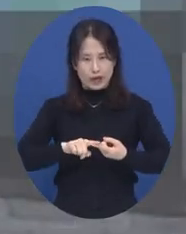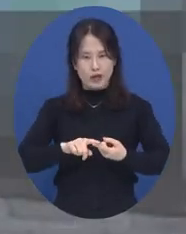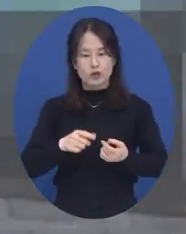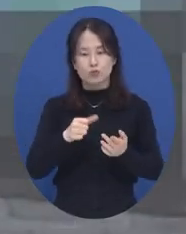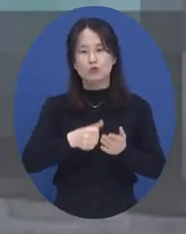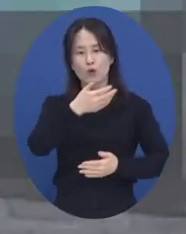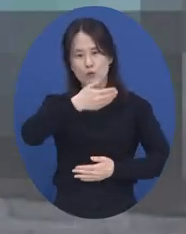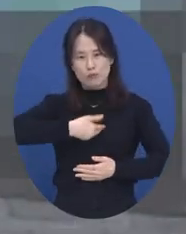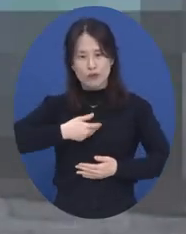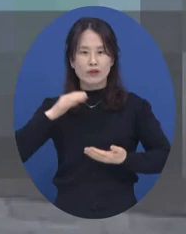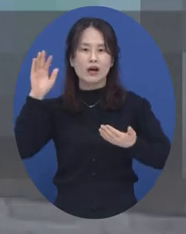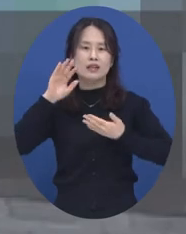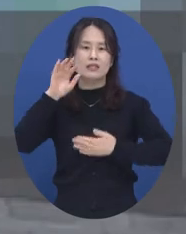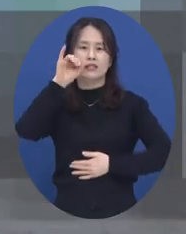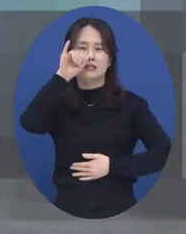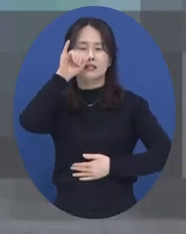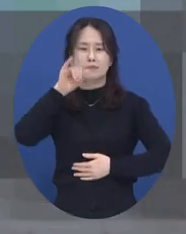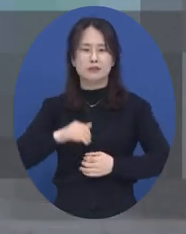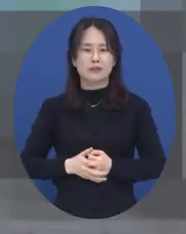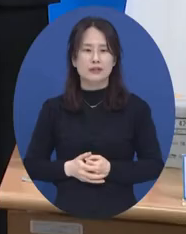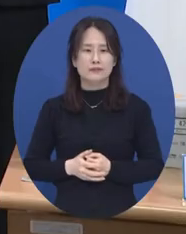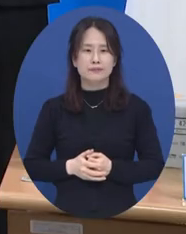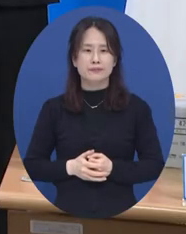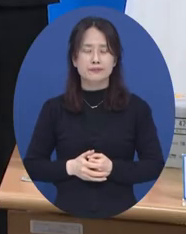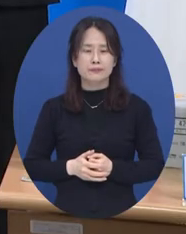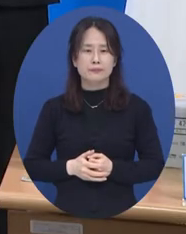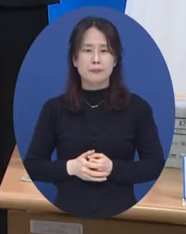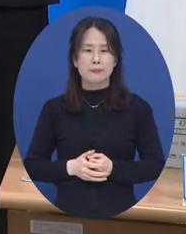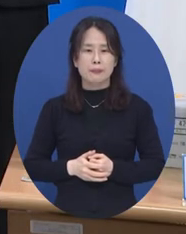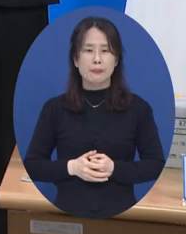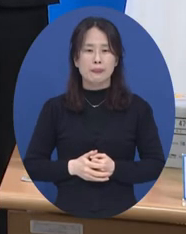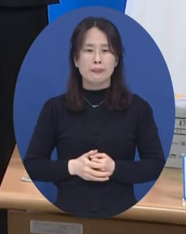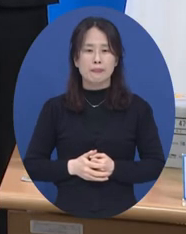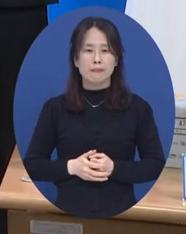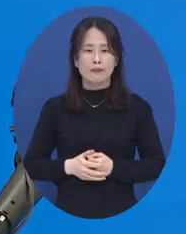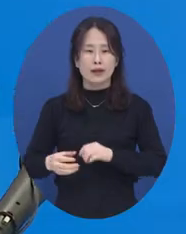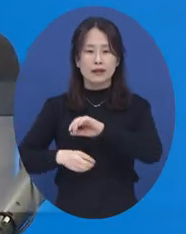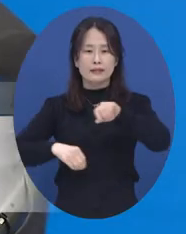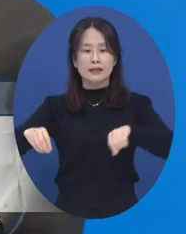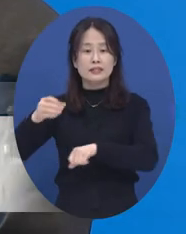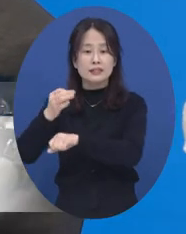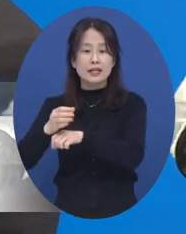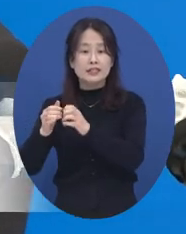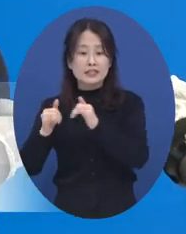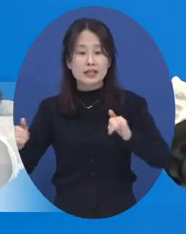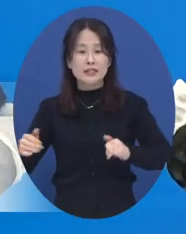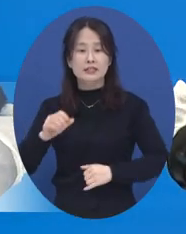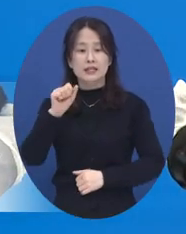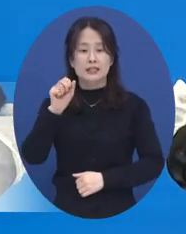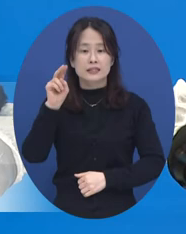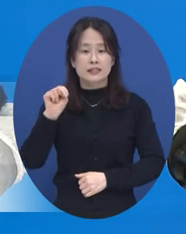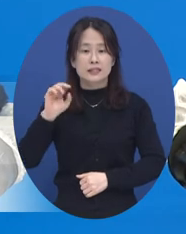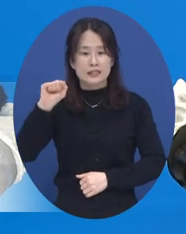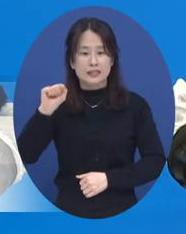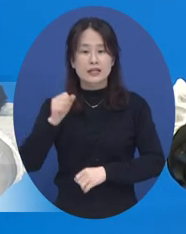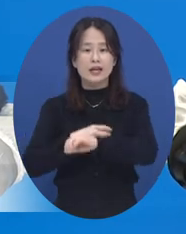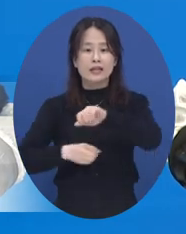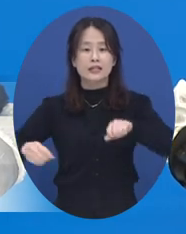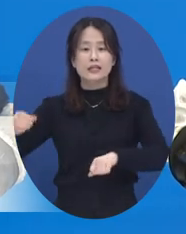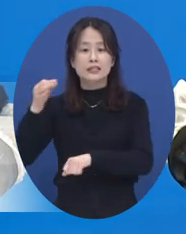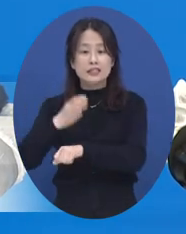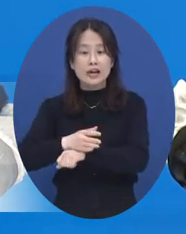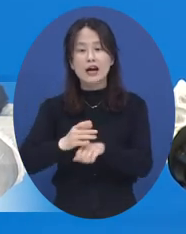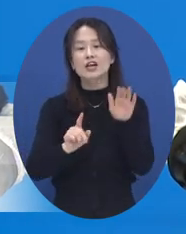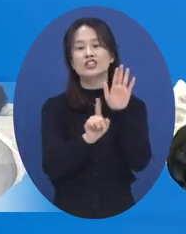채로 물건을 받으러 온 학생도 있었습니다. 속칭 델구 행위자는 트위터에 대리